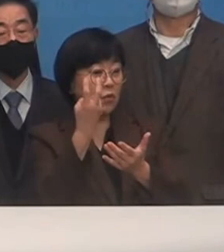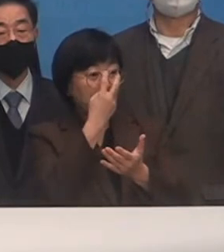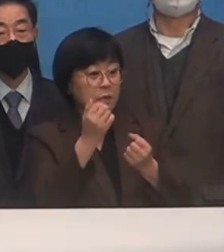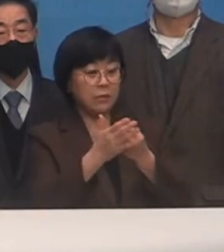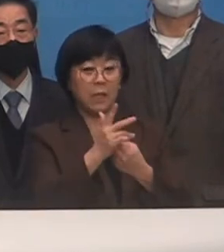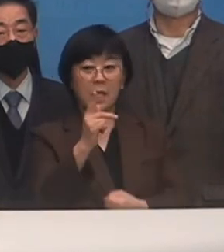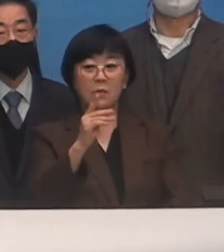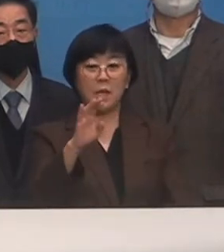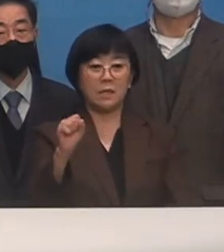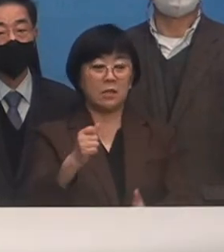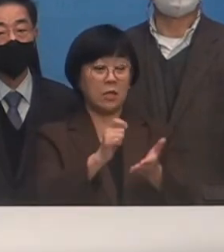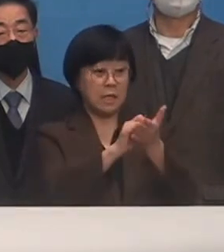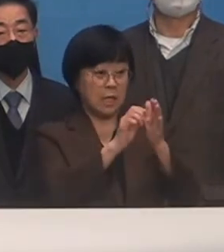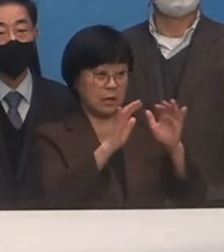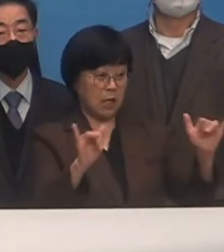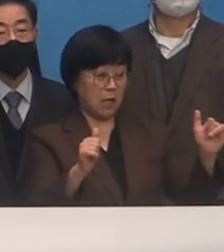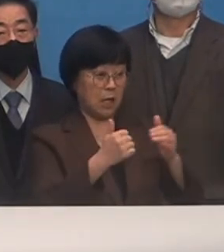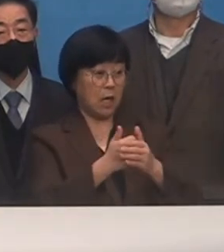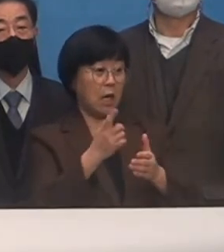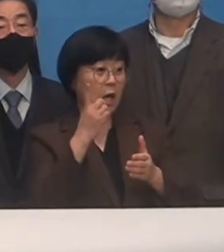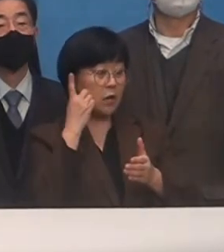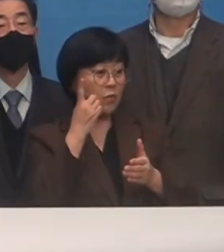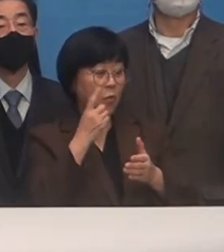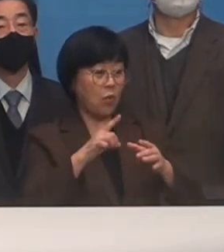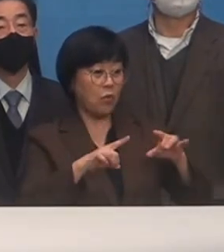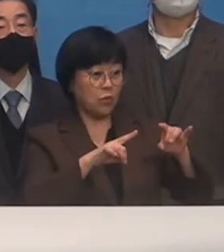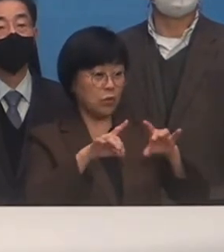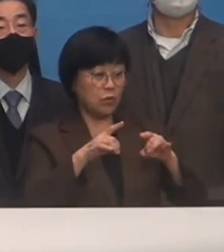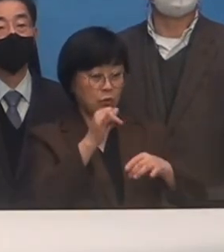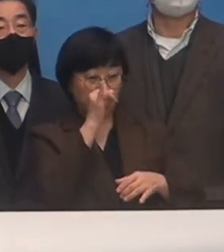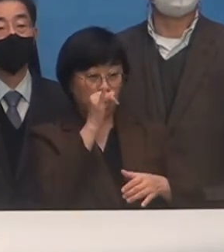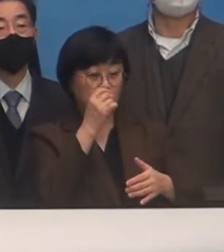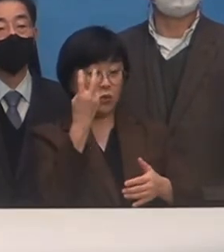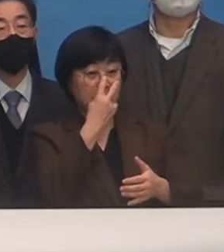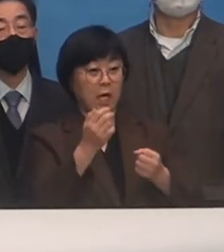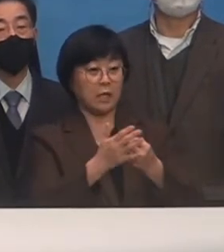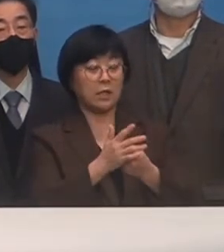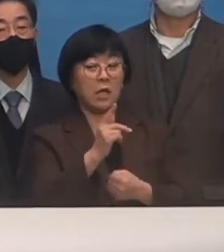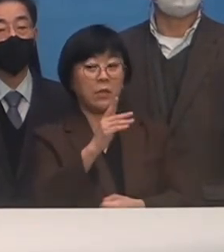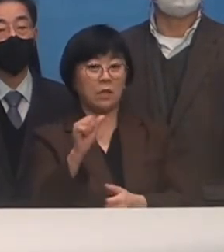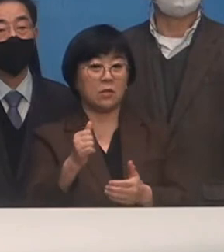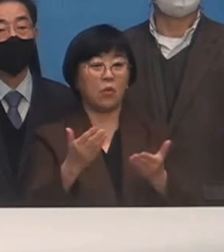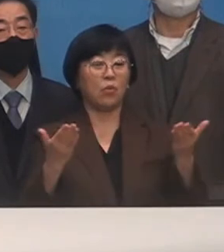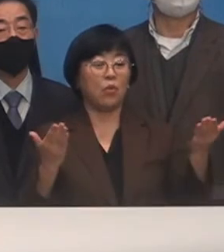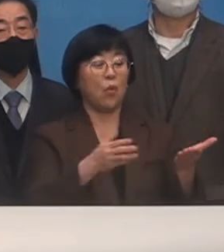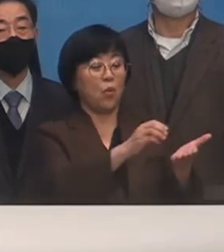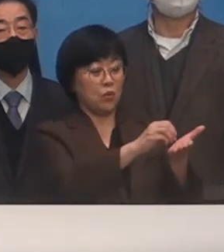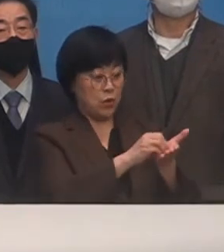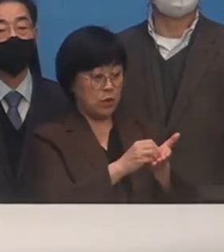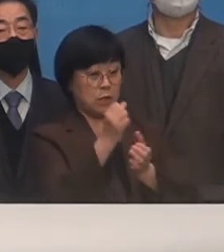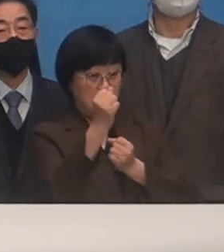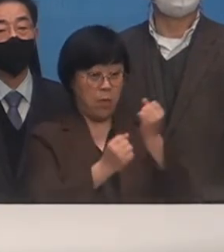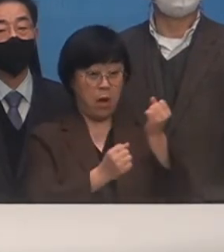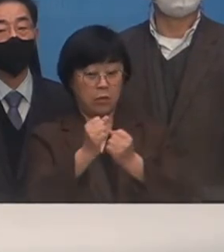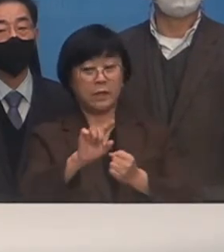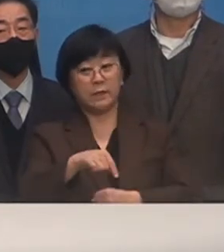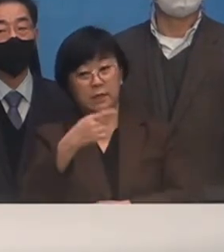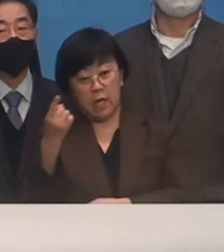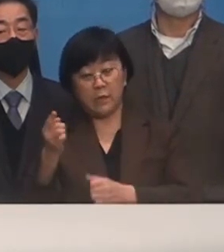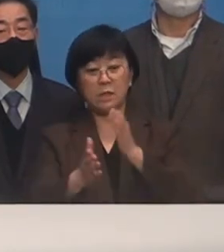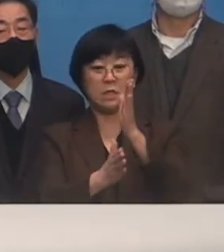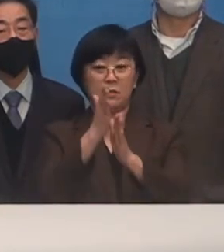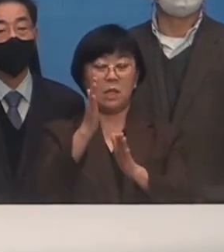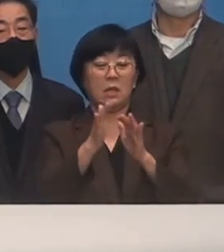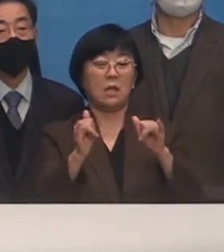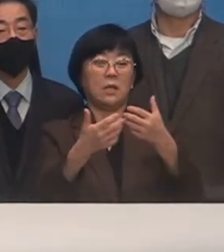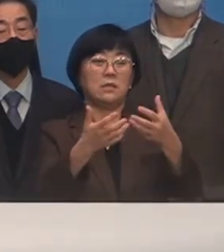바로 KBS 기자들에 대한 통신 사찰입니다. 자세한 내용은 KBS 노조에서 직접 말씀드리고 이어서